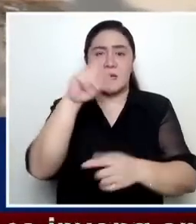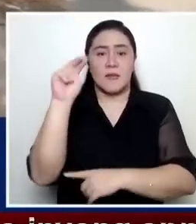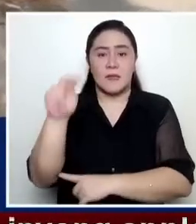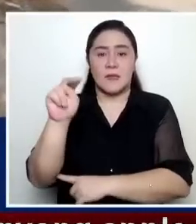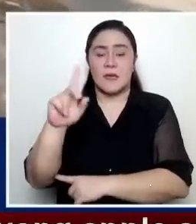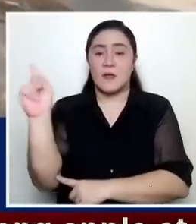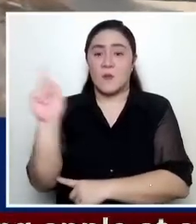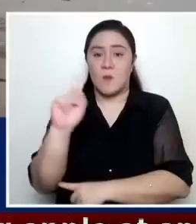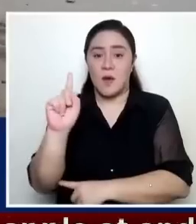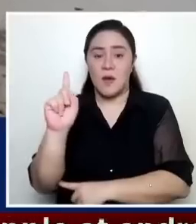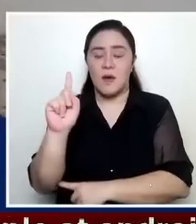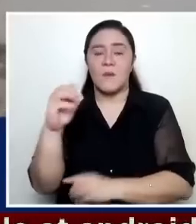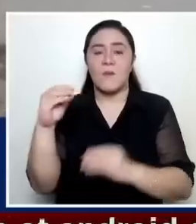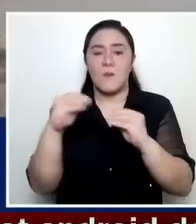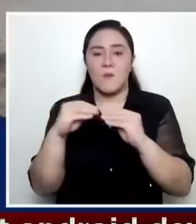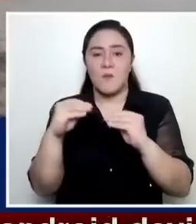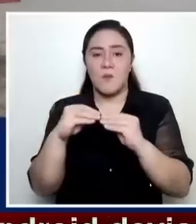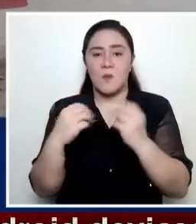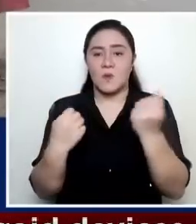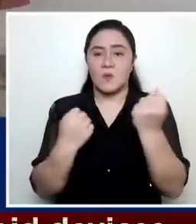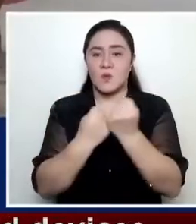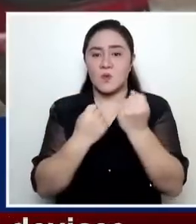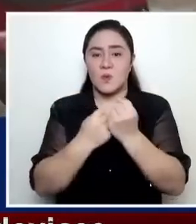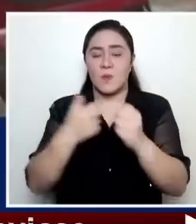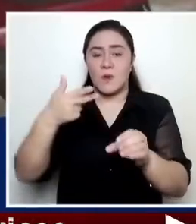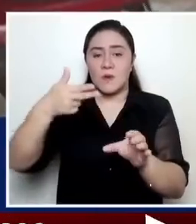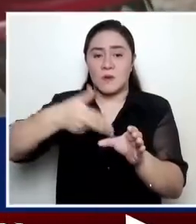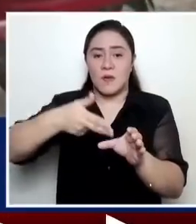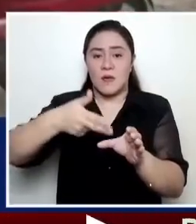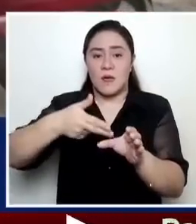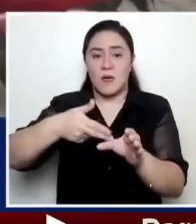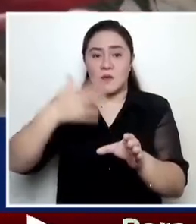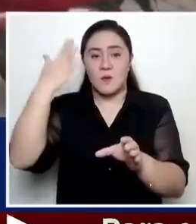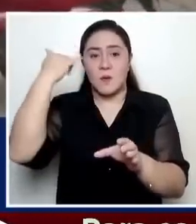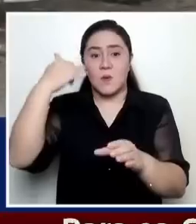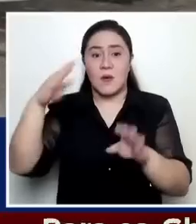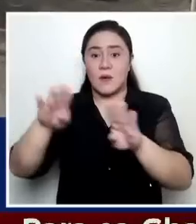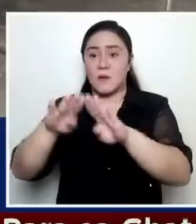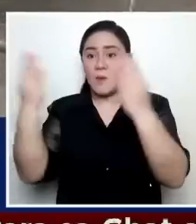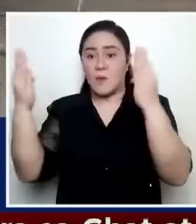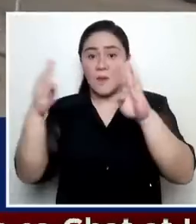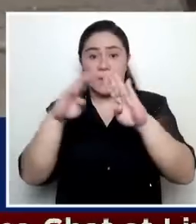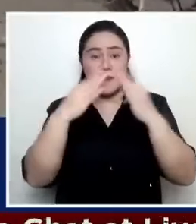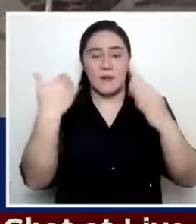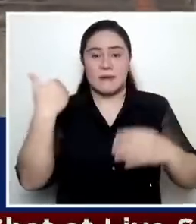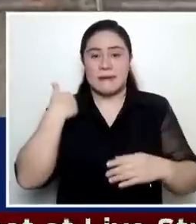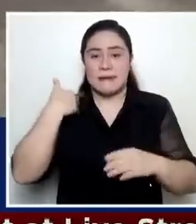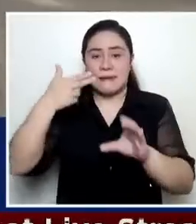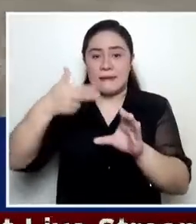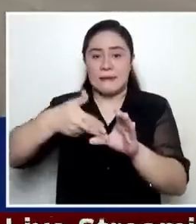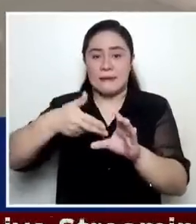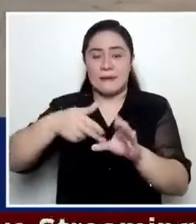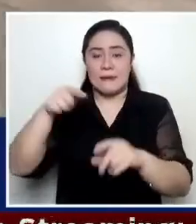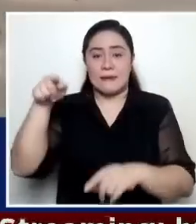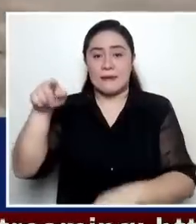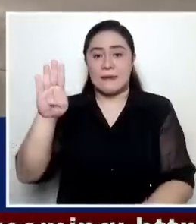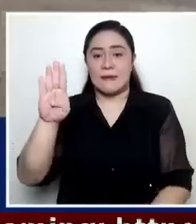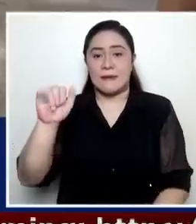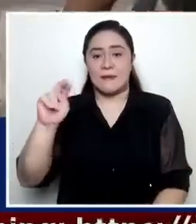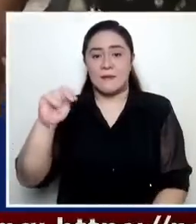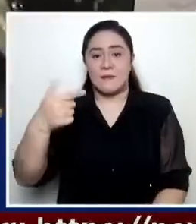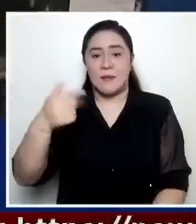Limitado pa ang supply ng petrolyo dahil di pa nagbubukas ang mga gasolinahan. Ang gasolinahan na ito sa Banggen ang pinilahan